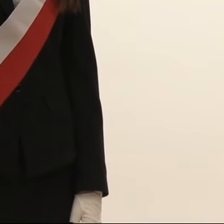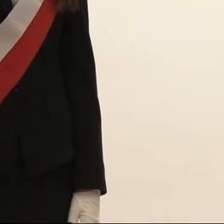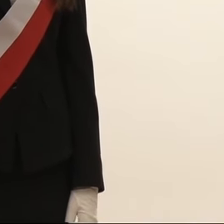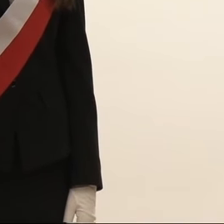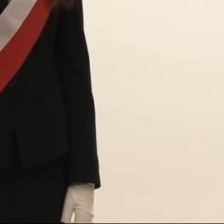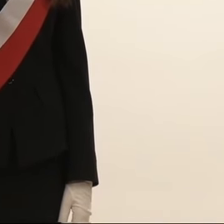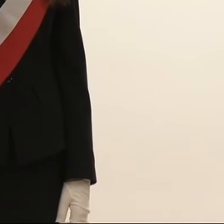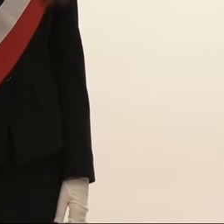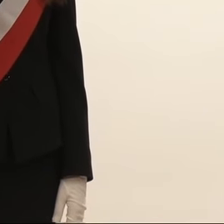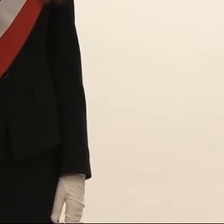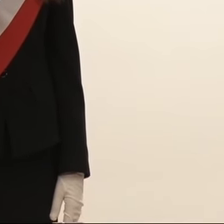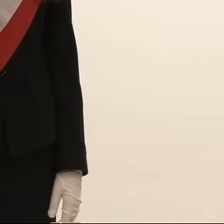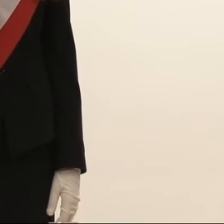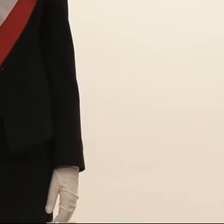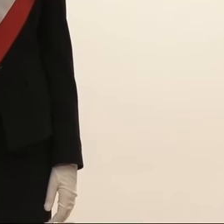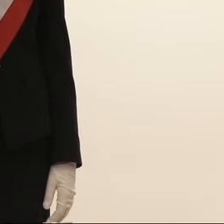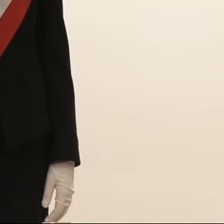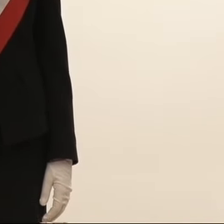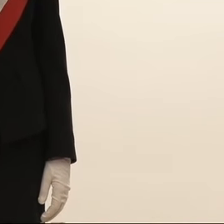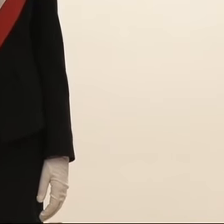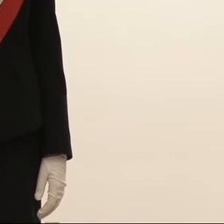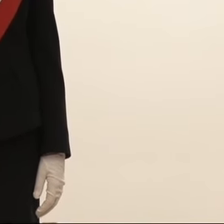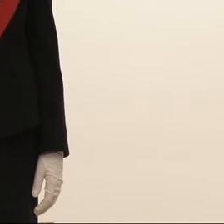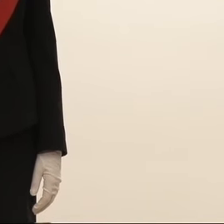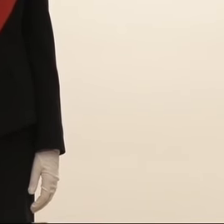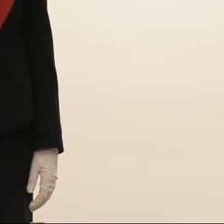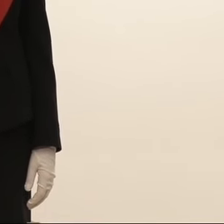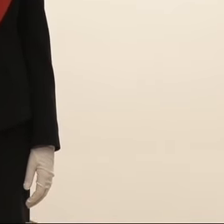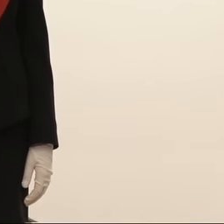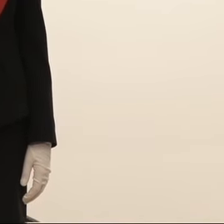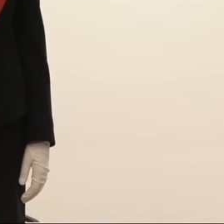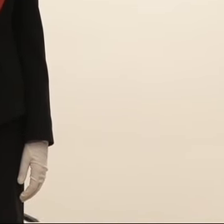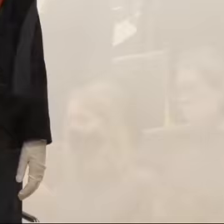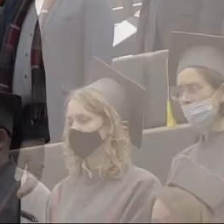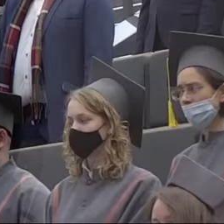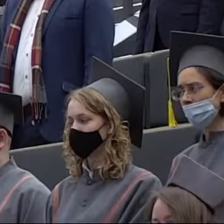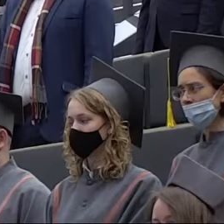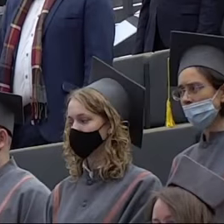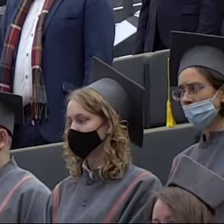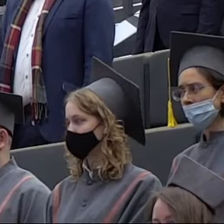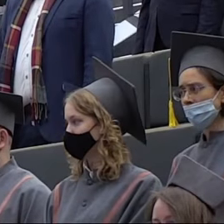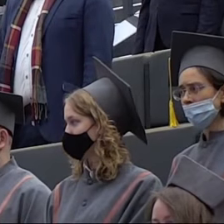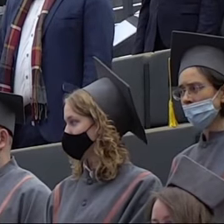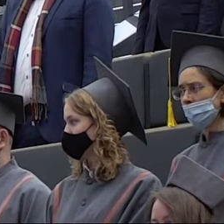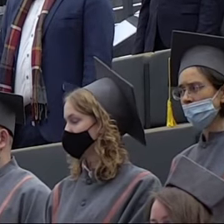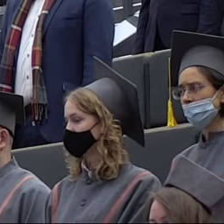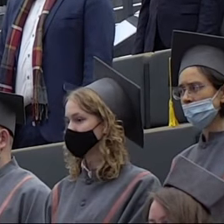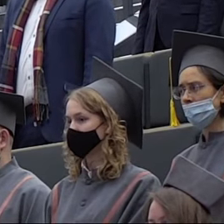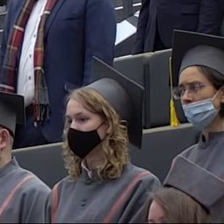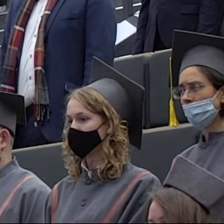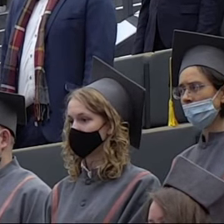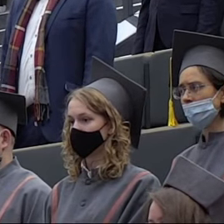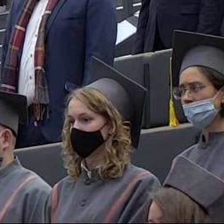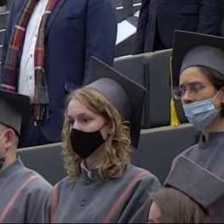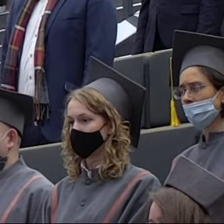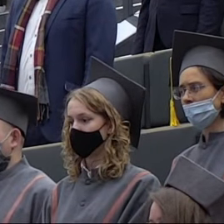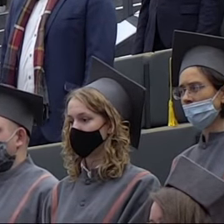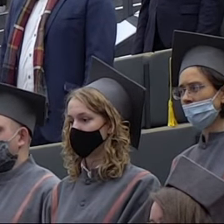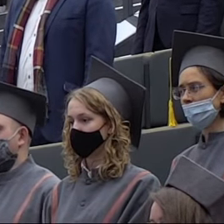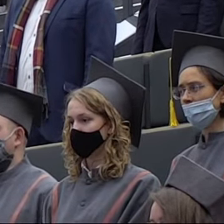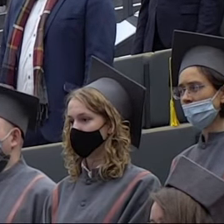ziemi włoskiej do Polski. Za Twoim przewodem złączę się